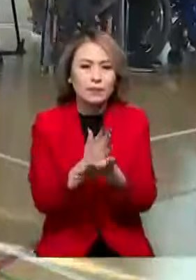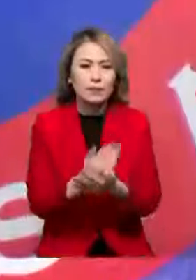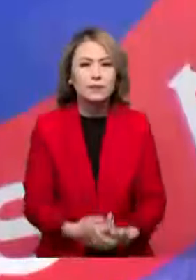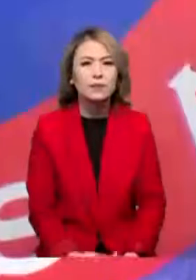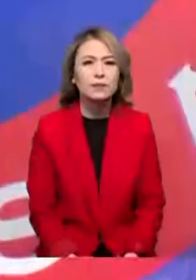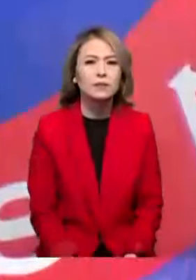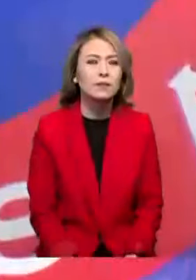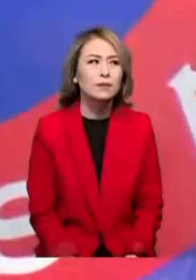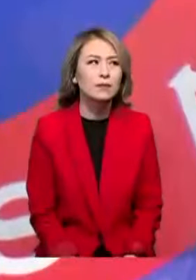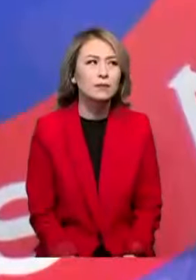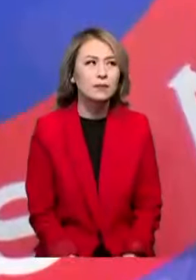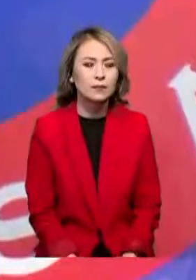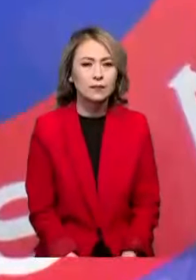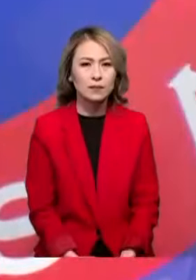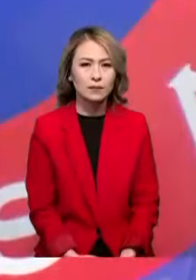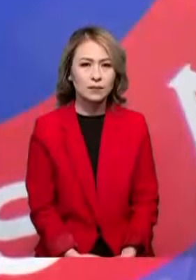айтты.